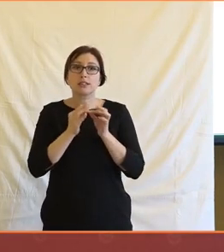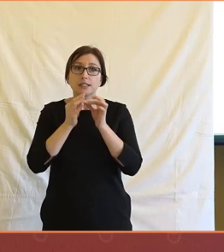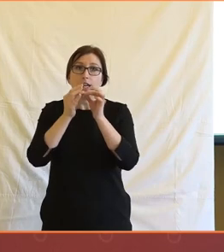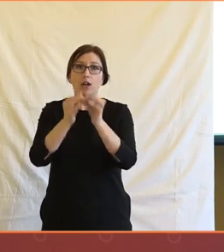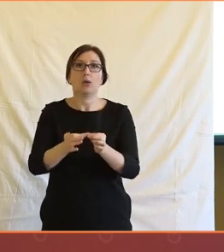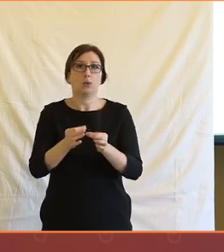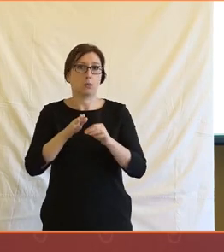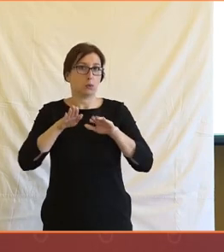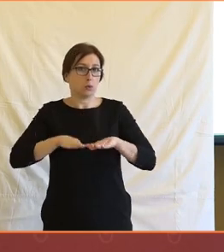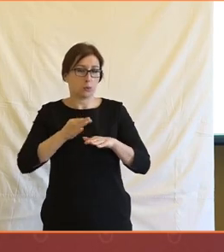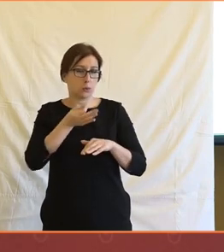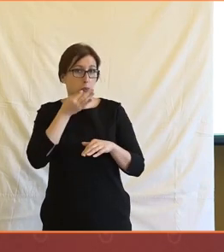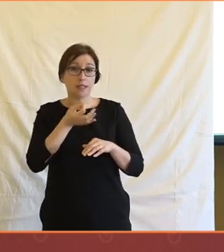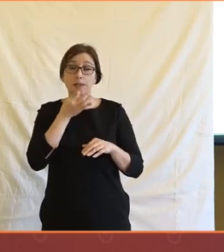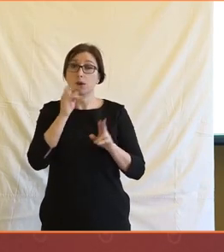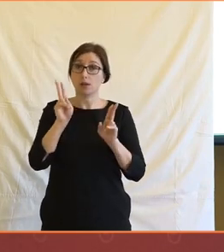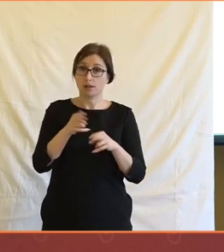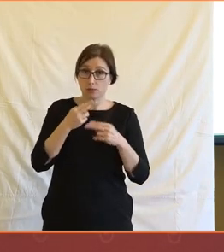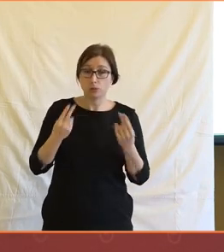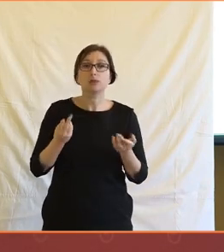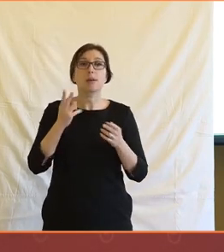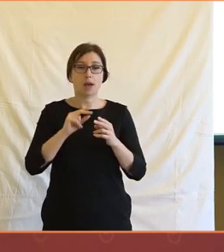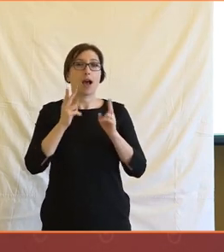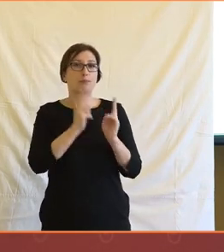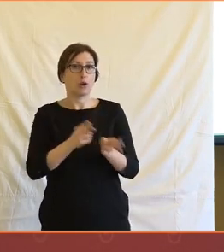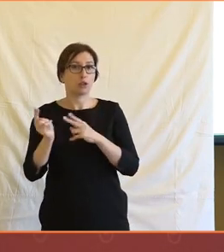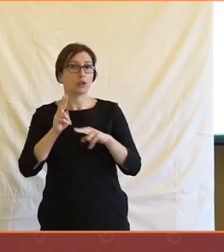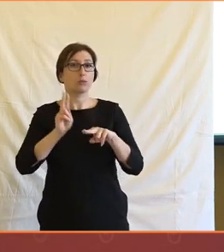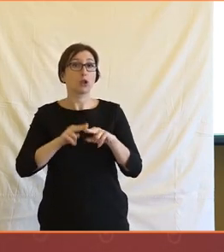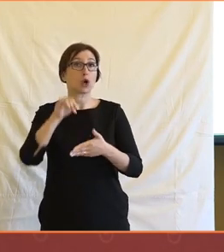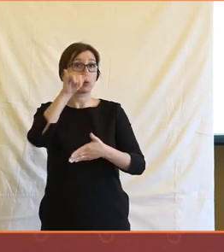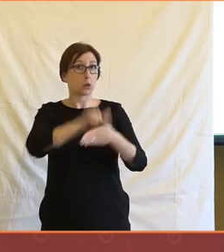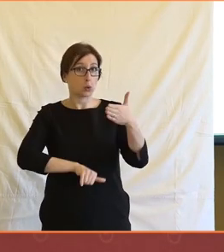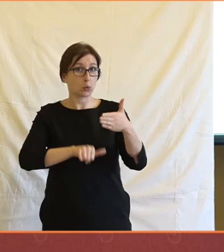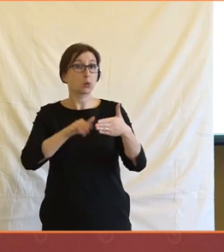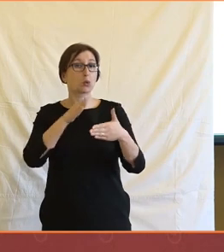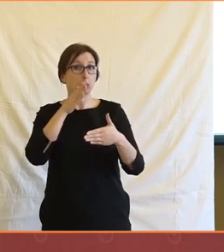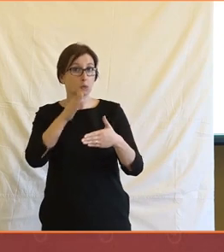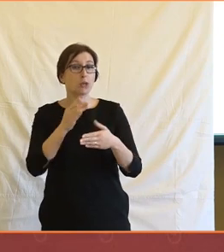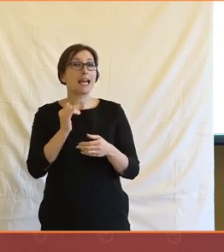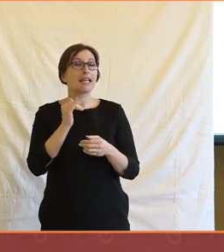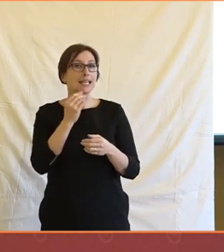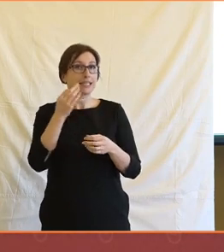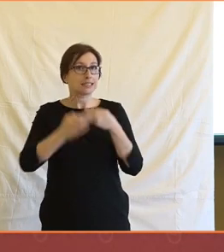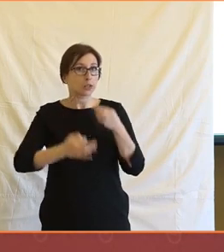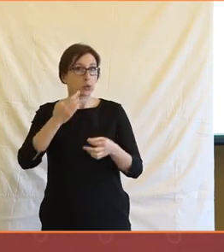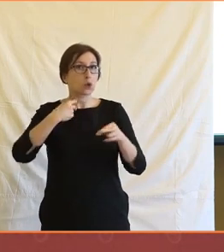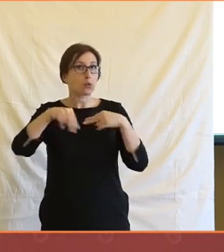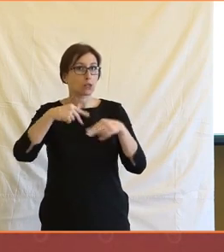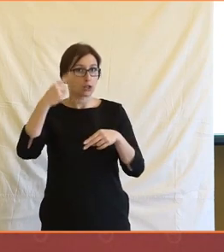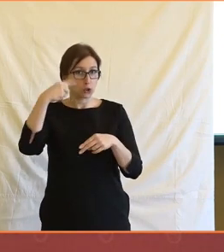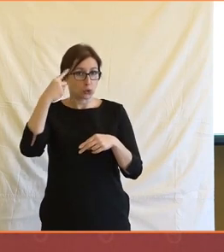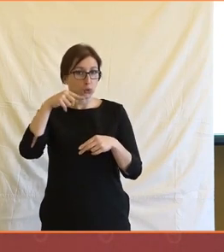až do konce kolokvia. Kdybyste nemohli, máte možnost na YouTube kanálu Institutu komunikačních